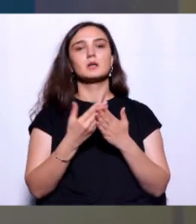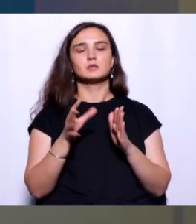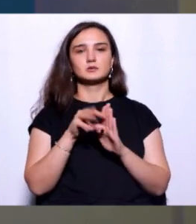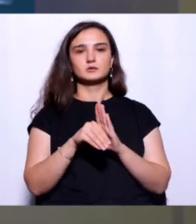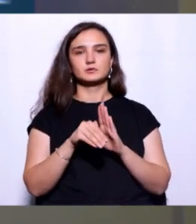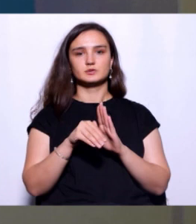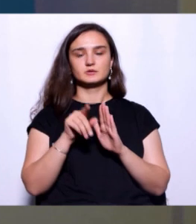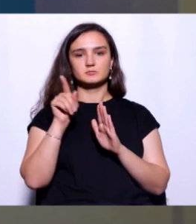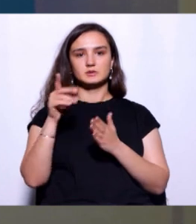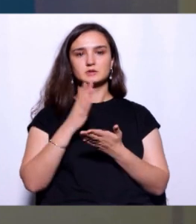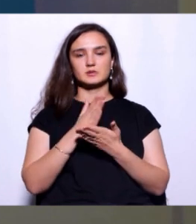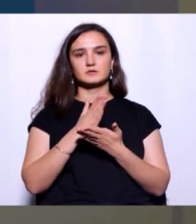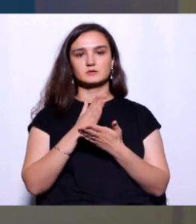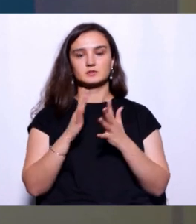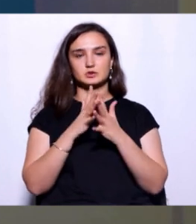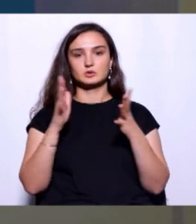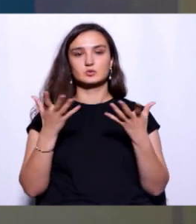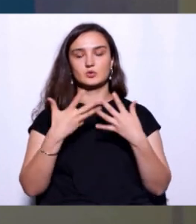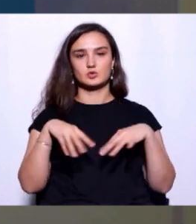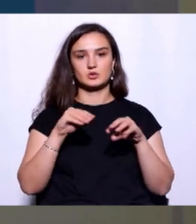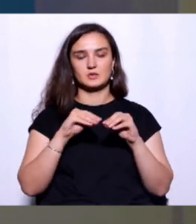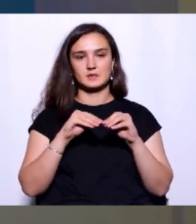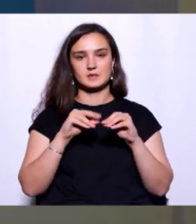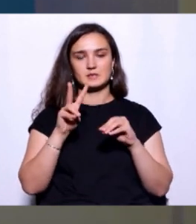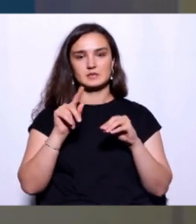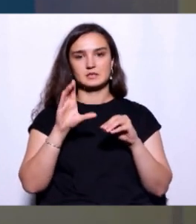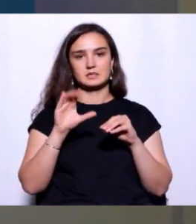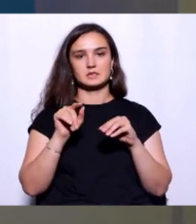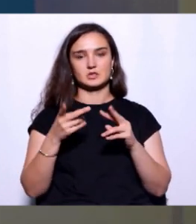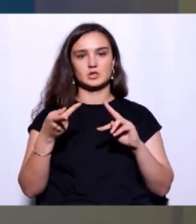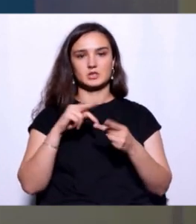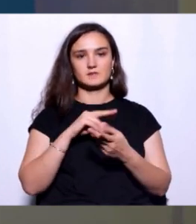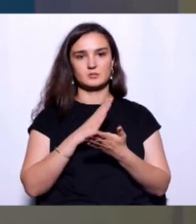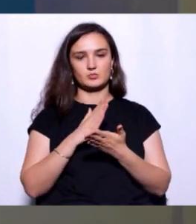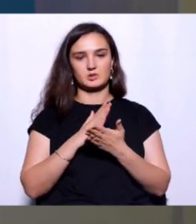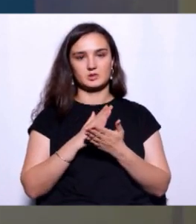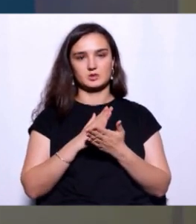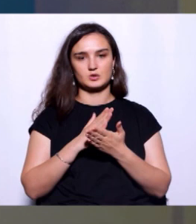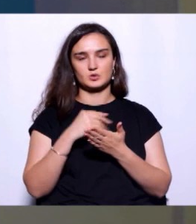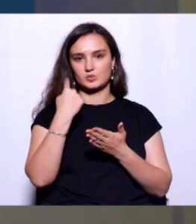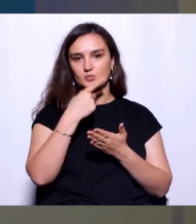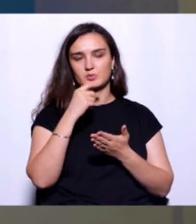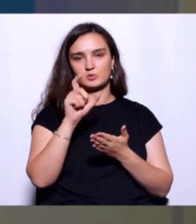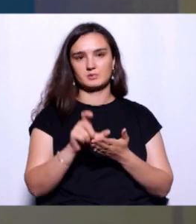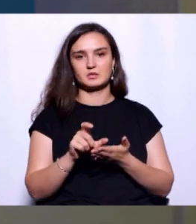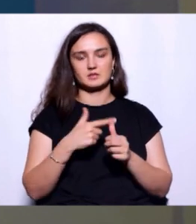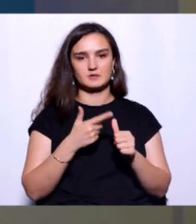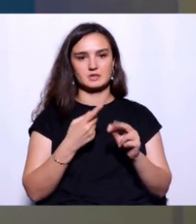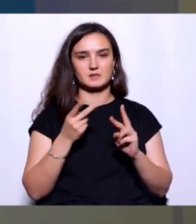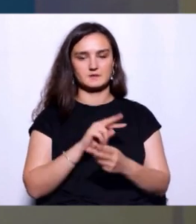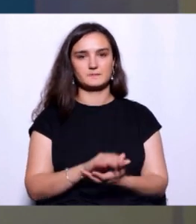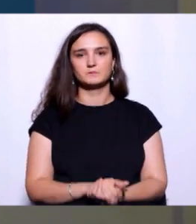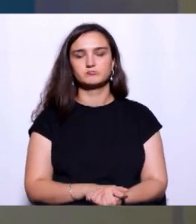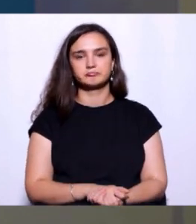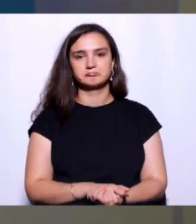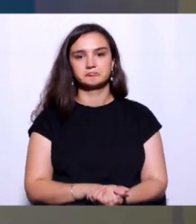მაგალითში, she has a big family. Lisa ჩანაცვლებულია სუბიექტური პირის